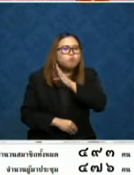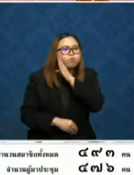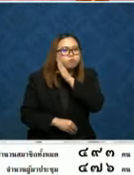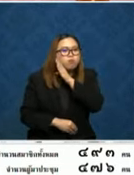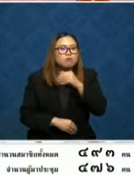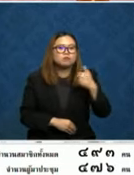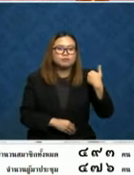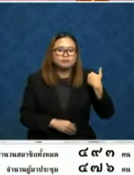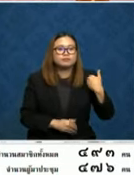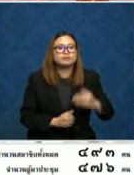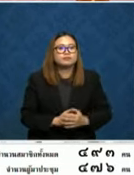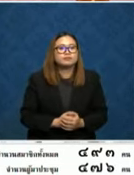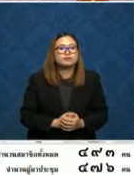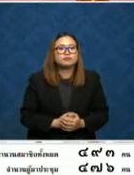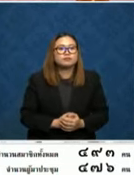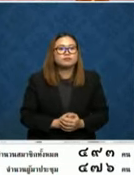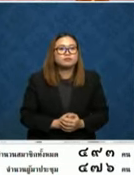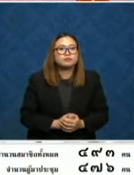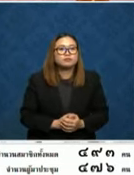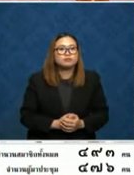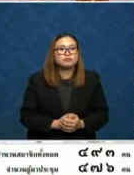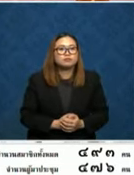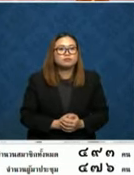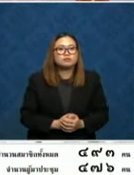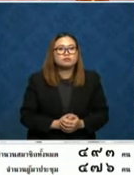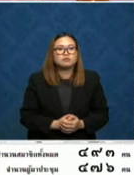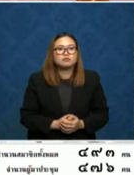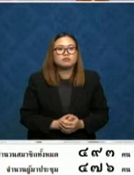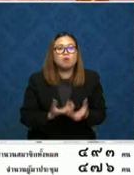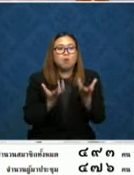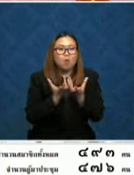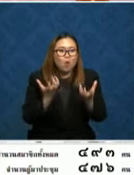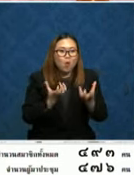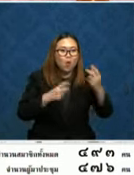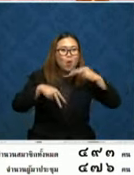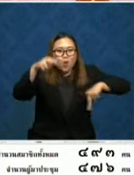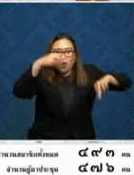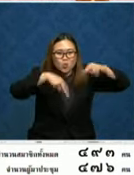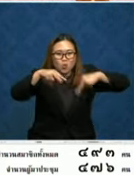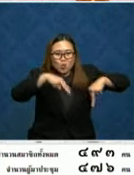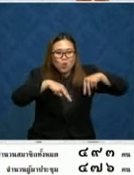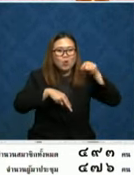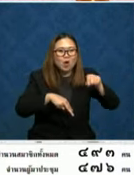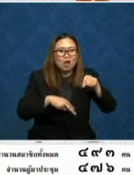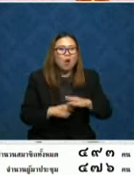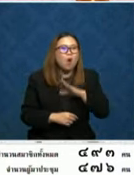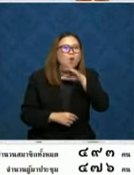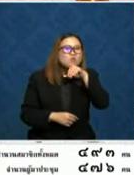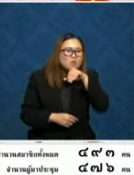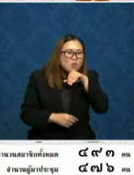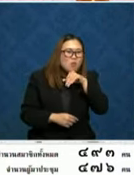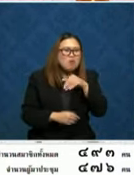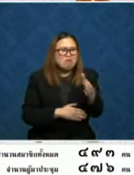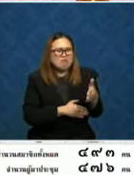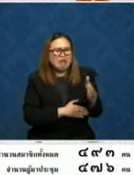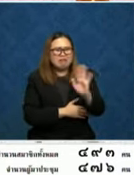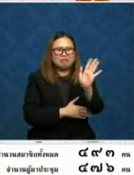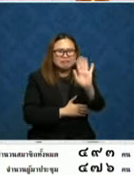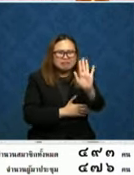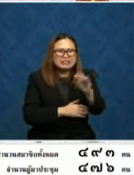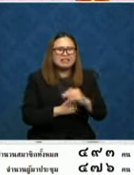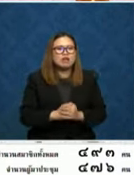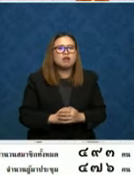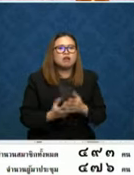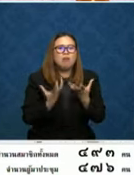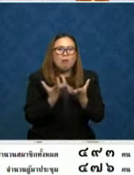จ้งนะครับว่าเจ้าหน้าที่กรมศุลน่ะต้องรู้เห็นเป็นใจอยู่แล้วครับเห็นหมูเป็นปลานะครับแล้วก็ปล่อยให้เข้ามาทั้งเยอะแยะแล้วก็นำมาทำล